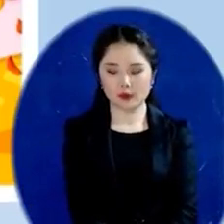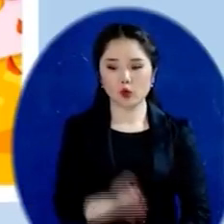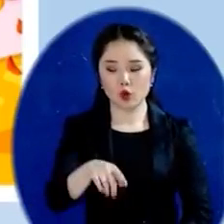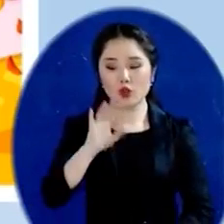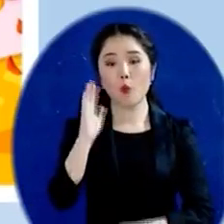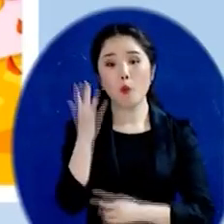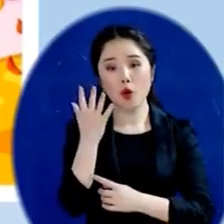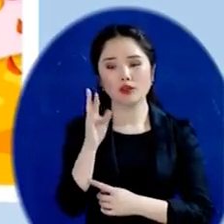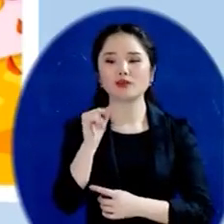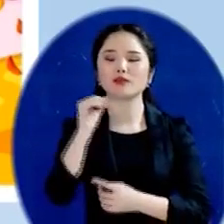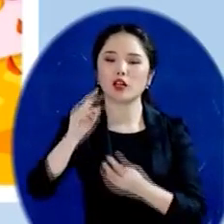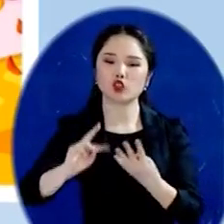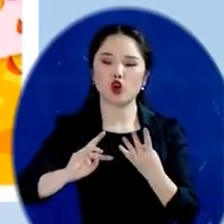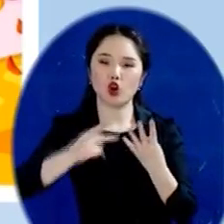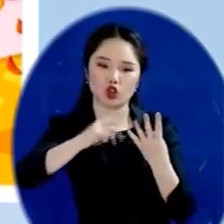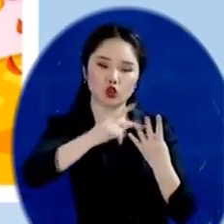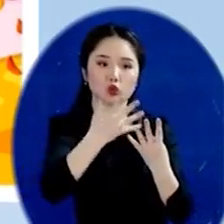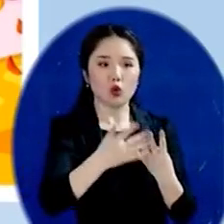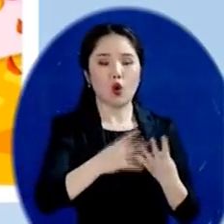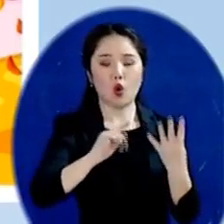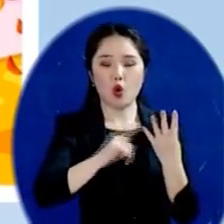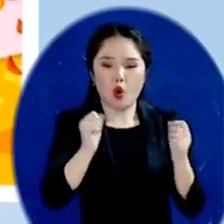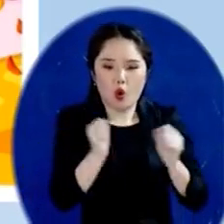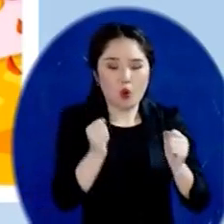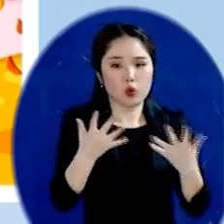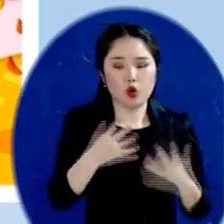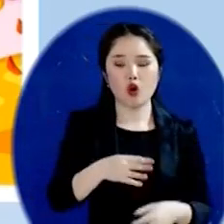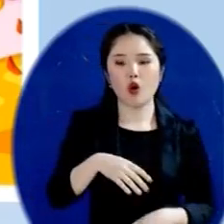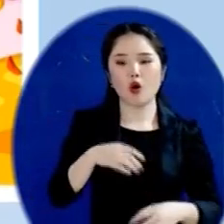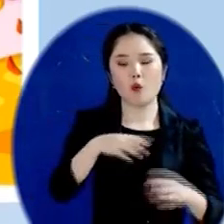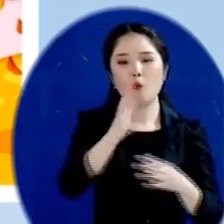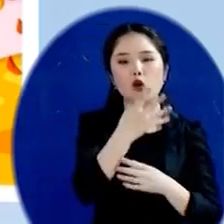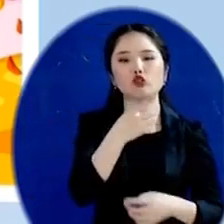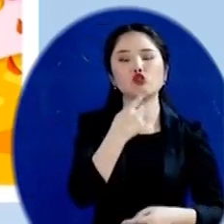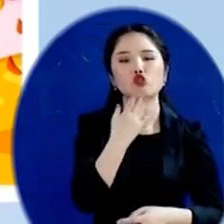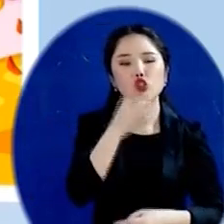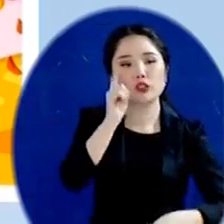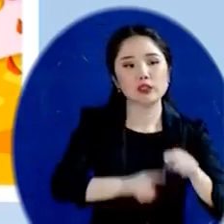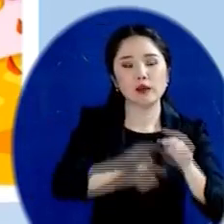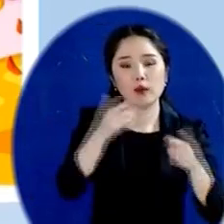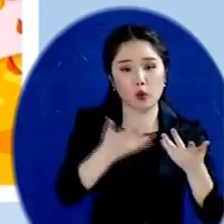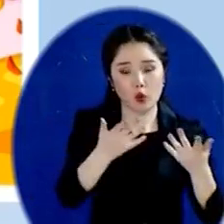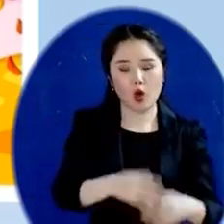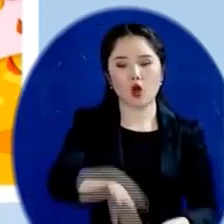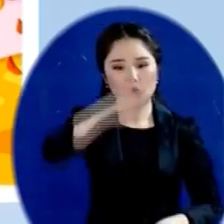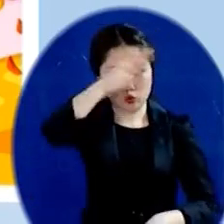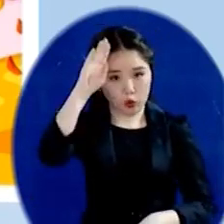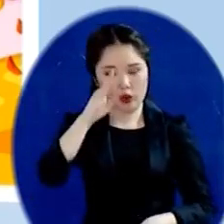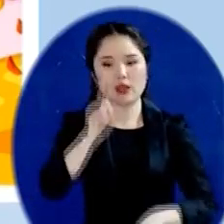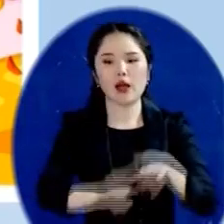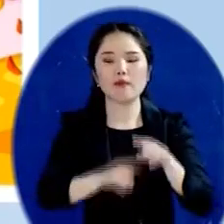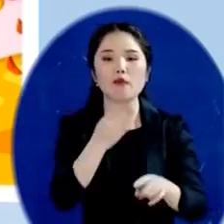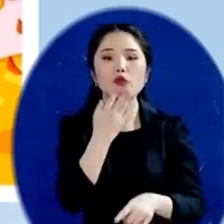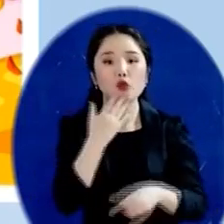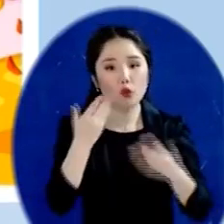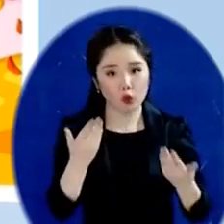Тэгвэл модонд ямар өөрчлөлт гарсан бэ? Өвлийн уйлралд мод ямар өнгөтэй болсон байна вэ? Мод зуны уйлралд